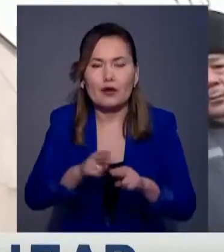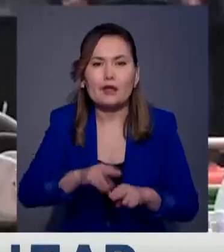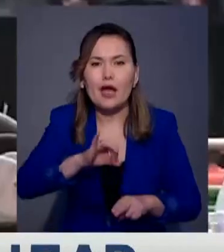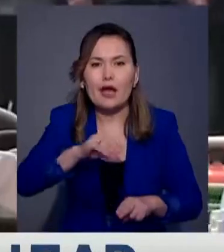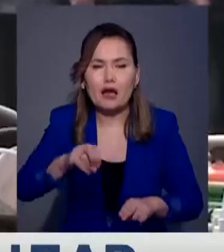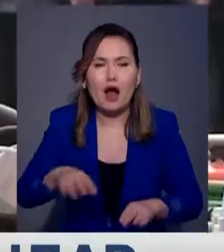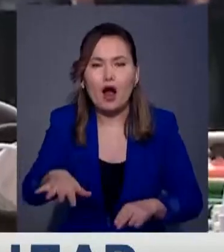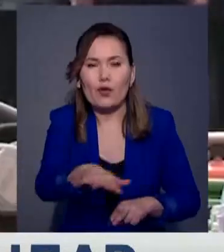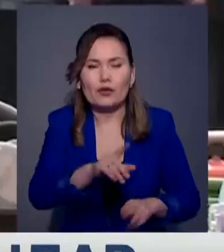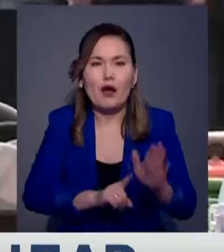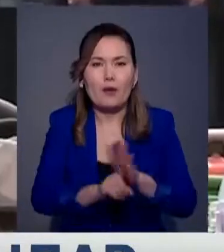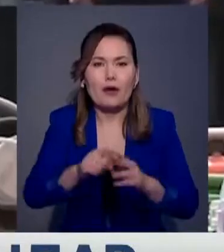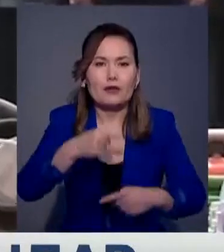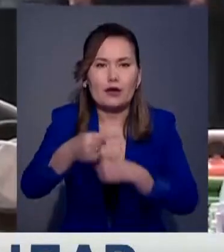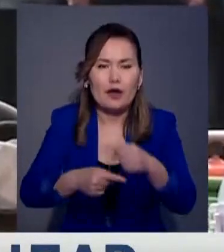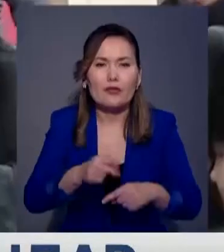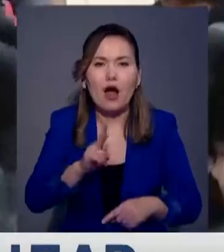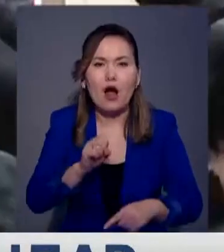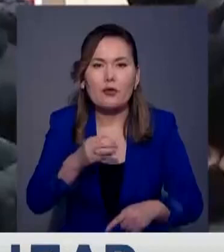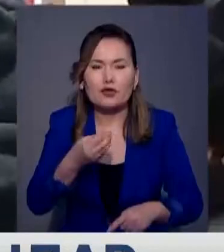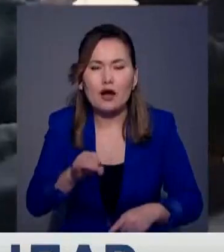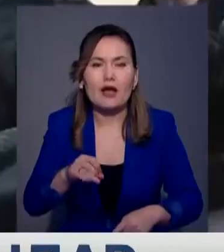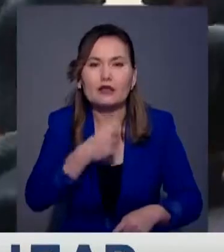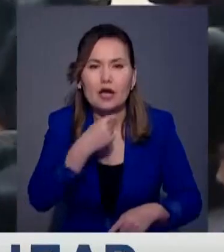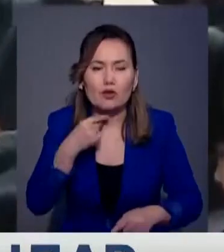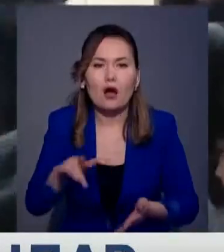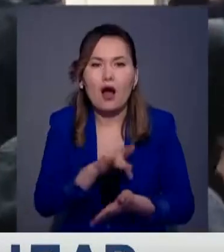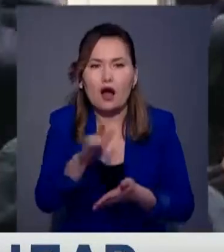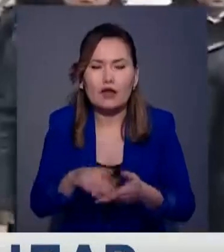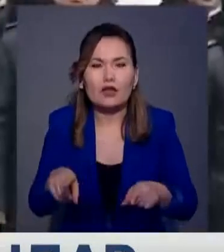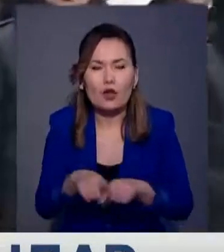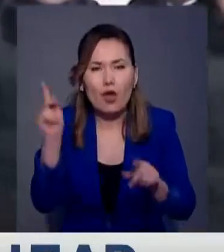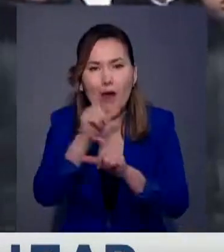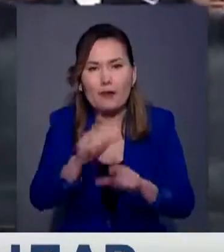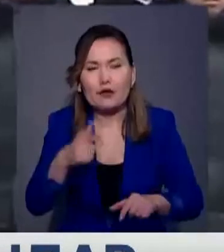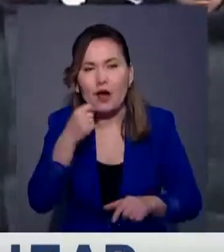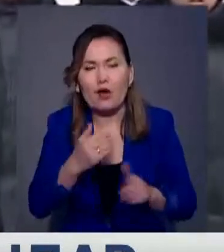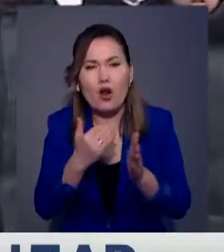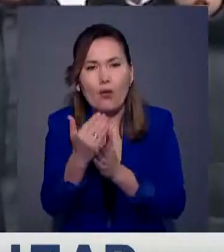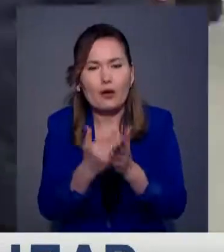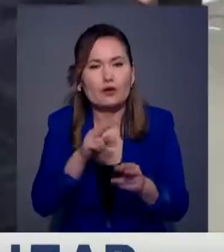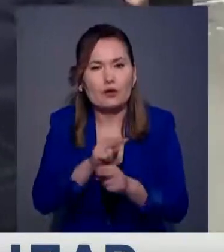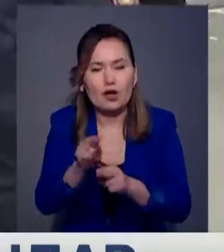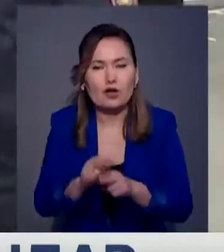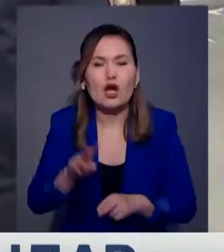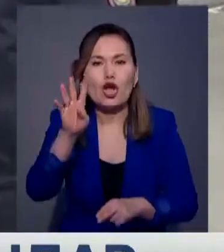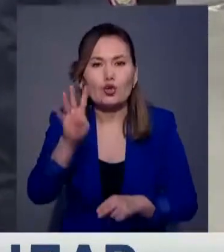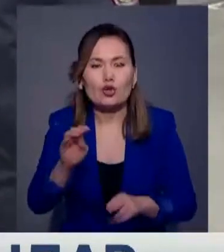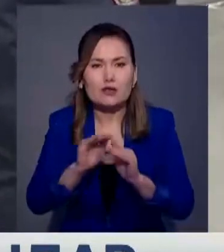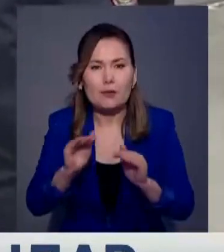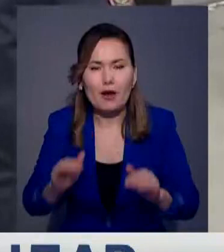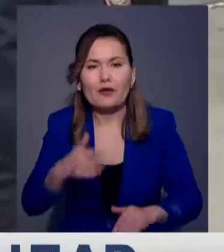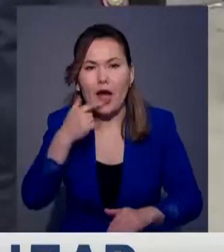ауданынан басталған үрдіс жалғасын тауып, Қапшағай, Талдықорғандағы білім ордаларына да жаңа жүйе енгізілді. Бүгінде өңірдегі 400-ден аса бала